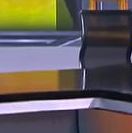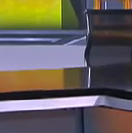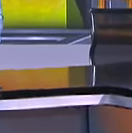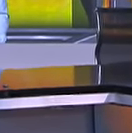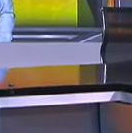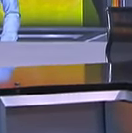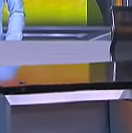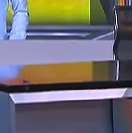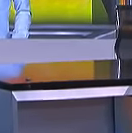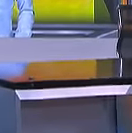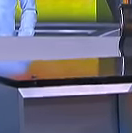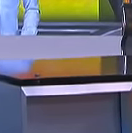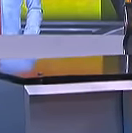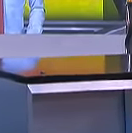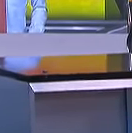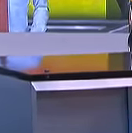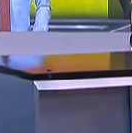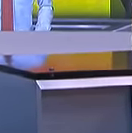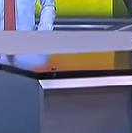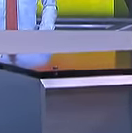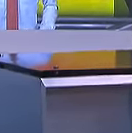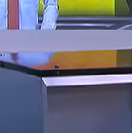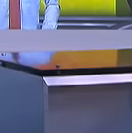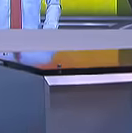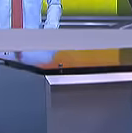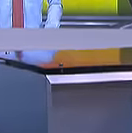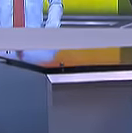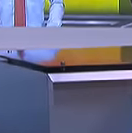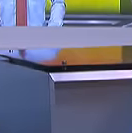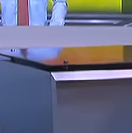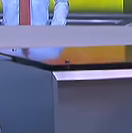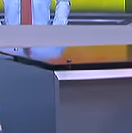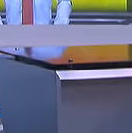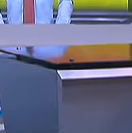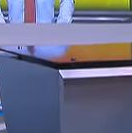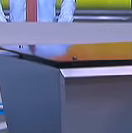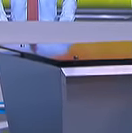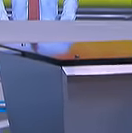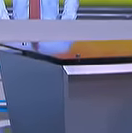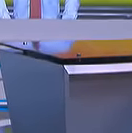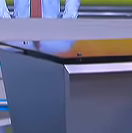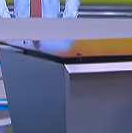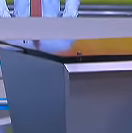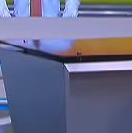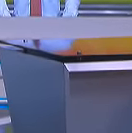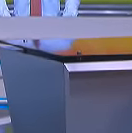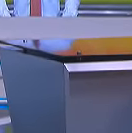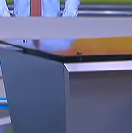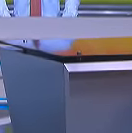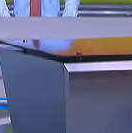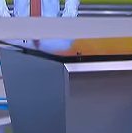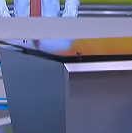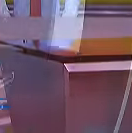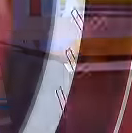Putrajaya. Fokus hari ini sekitar reaksi peneroka Felda dan program vaksinasi. Setia bersama Berita Wilayah.